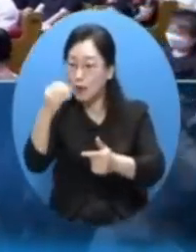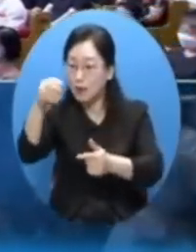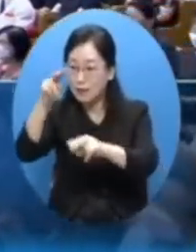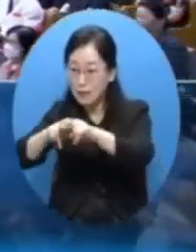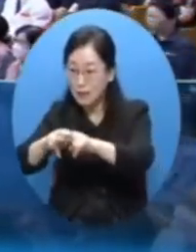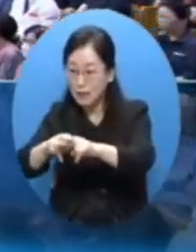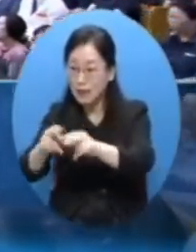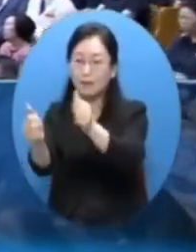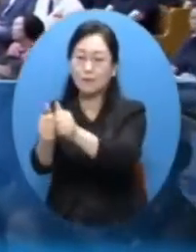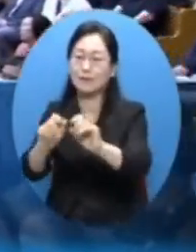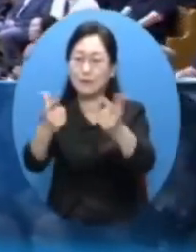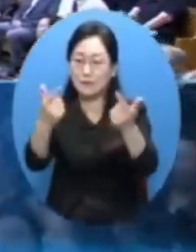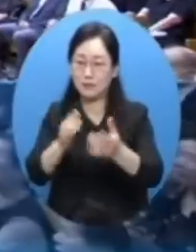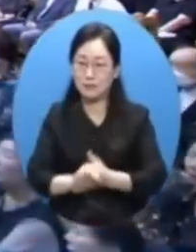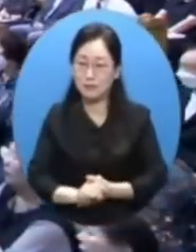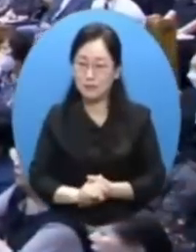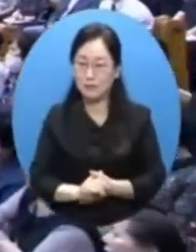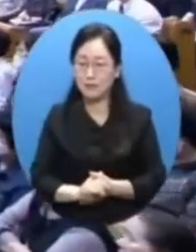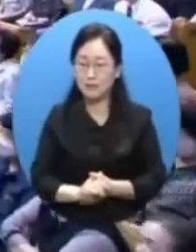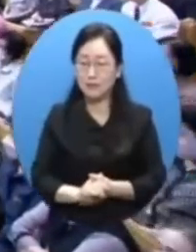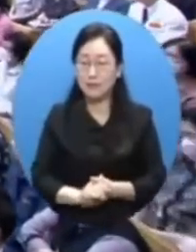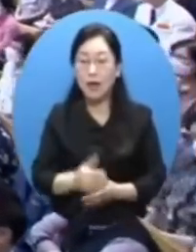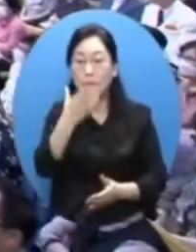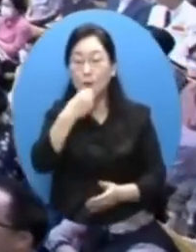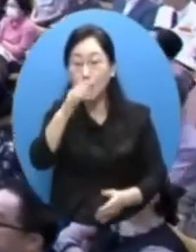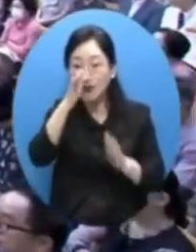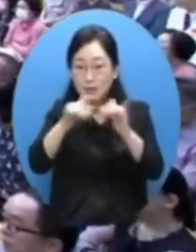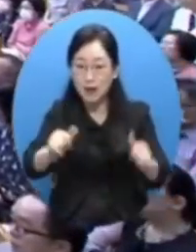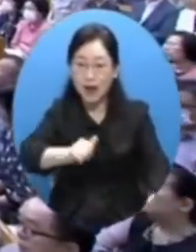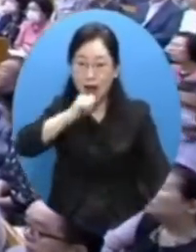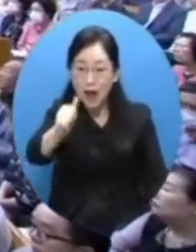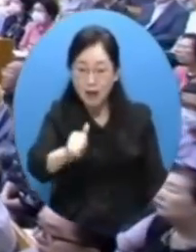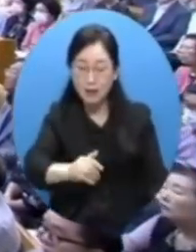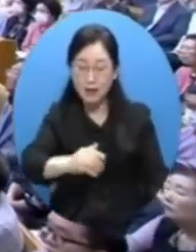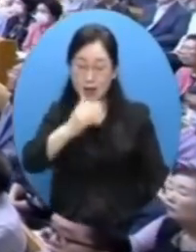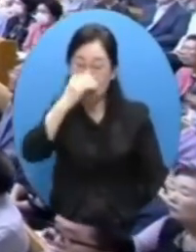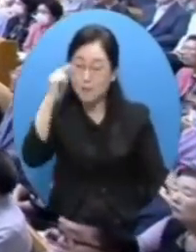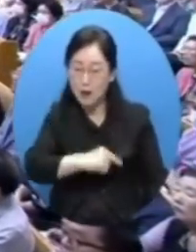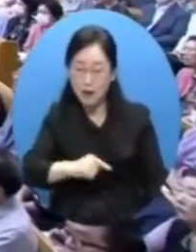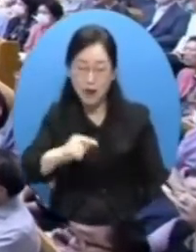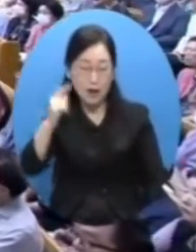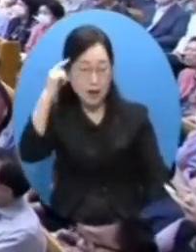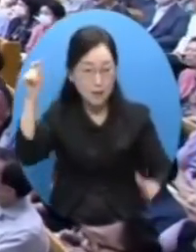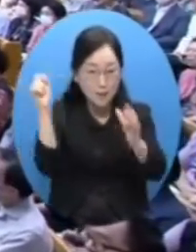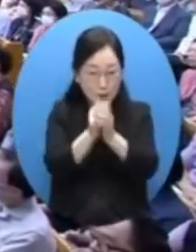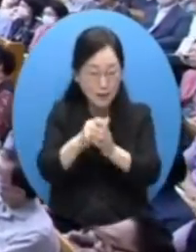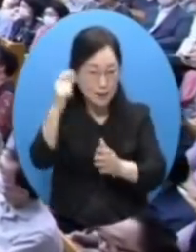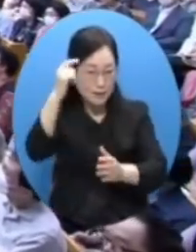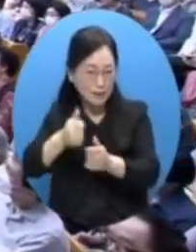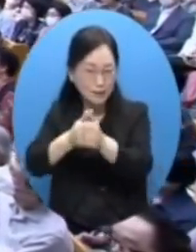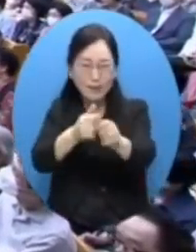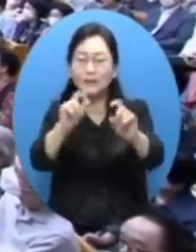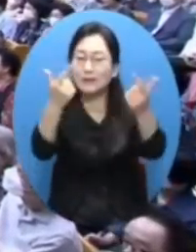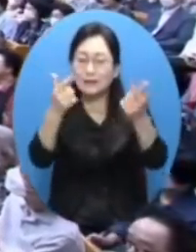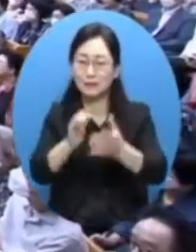앉지 아니하고, 복 있는 사람은 절대 악인의 꾀를 따르지 아니합니다. 악인의 생각을 따라가지 않는 것입니다. 절대